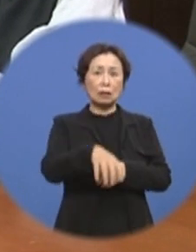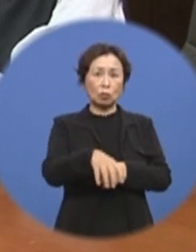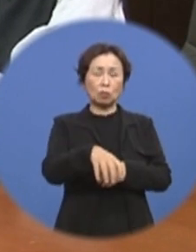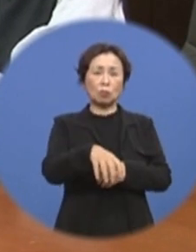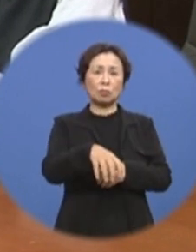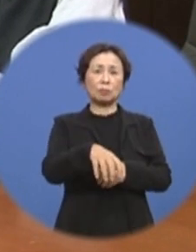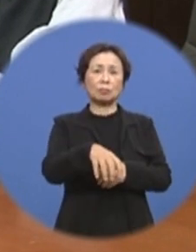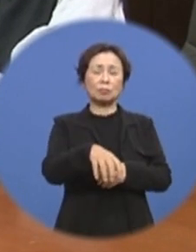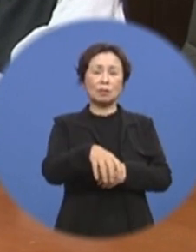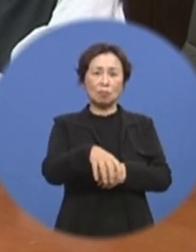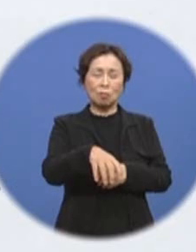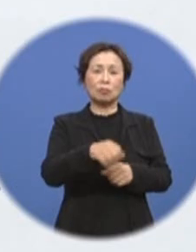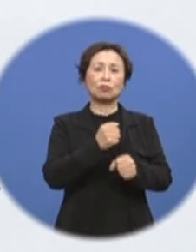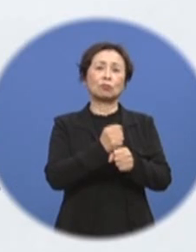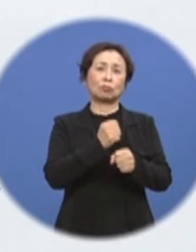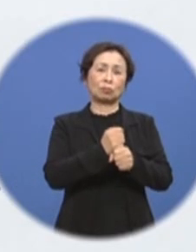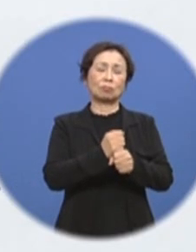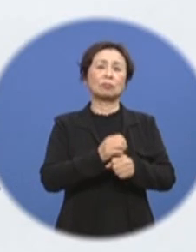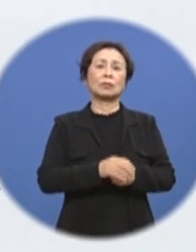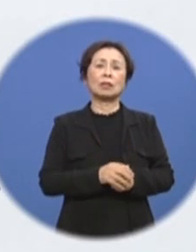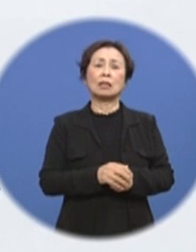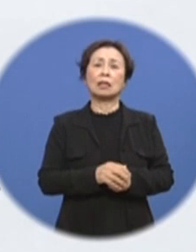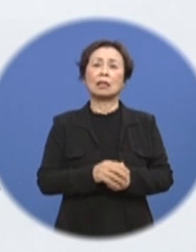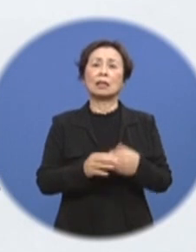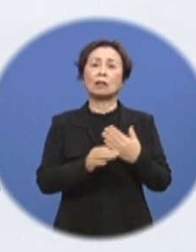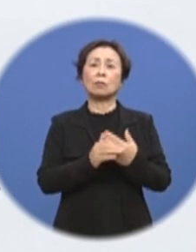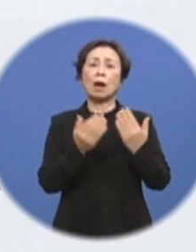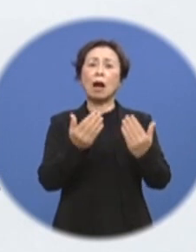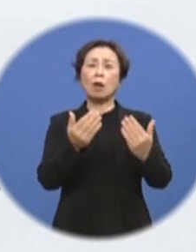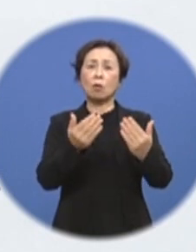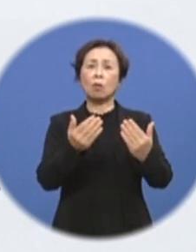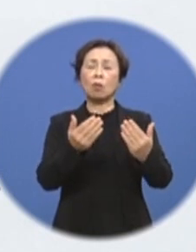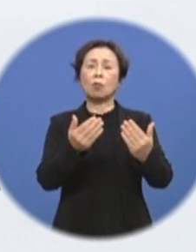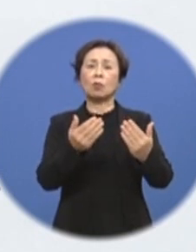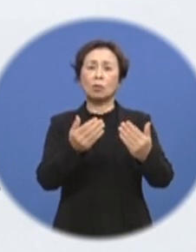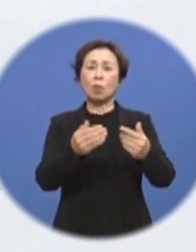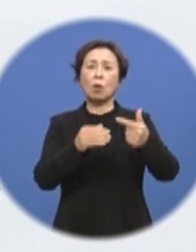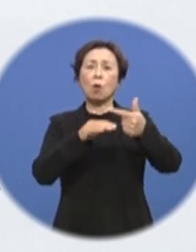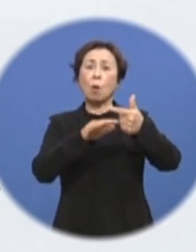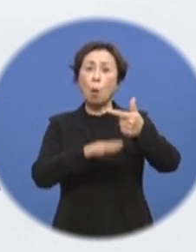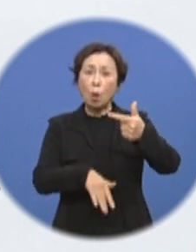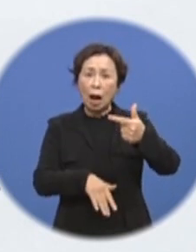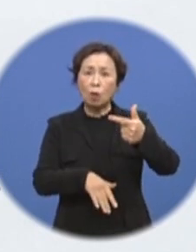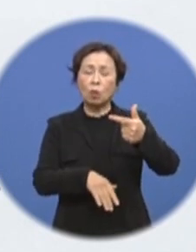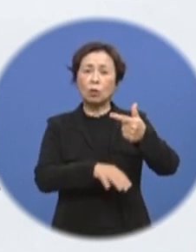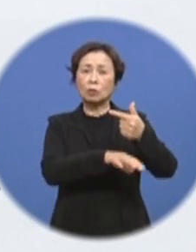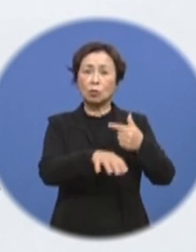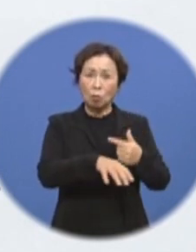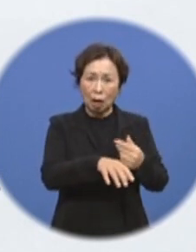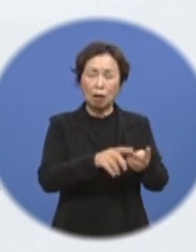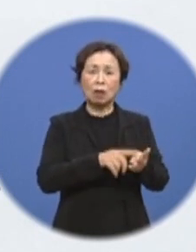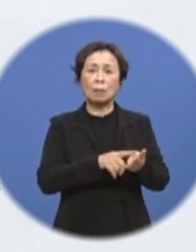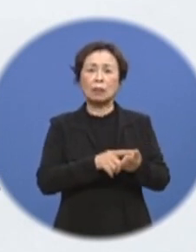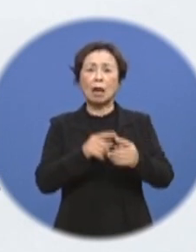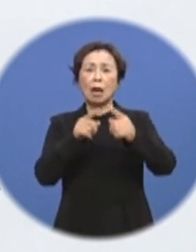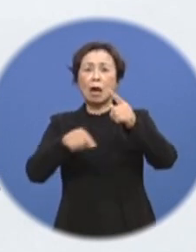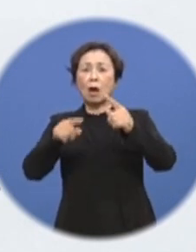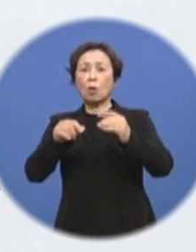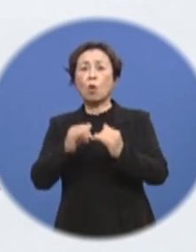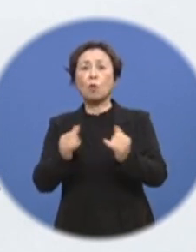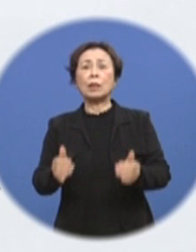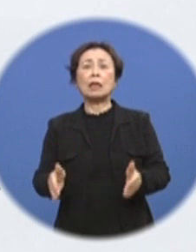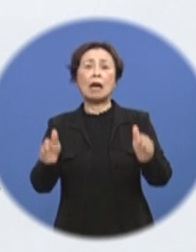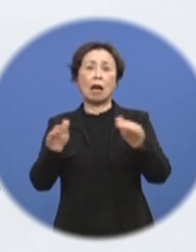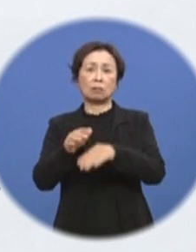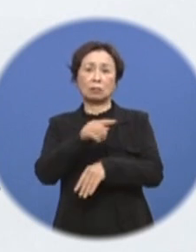ですよあの学校のうか5とかあの公民館とかねそういうところで特にあの無料